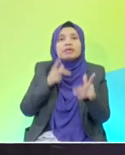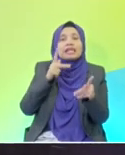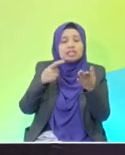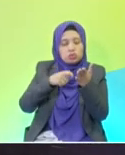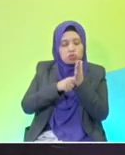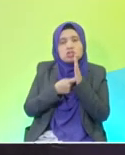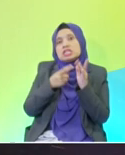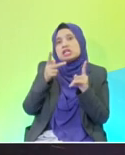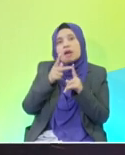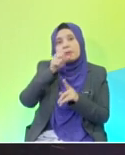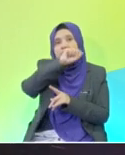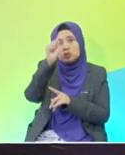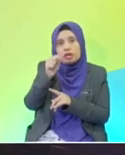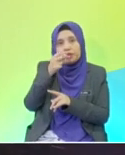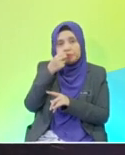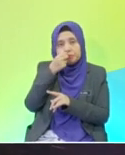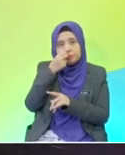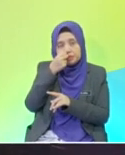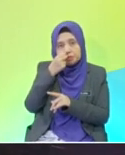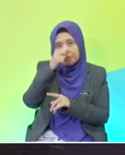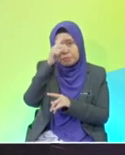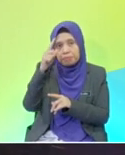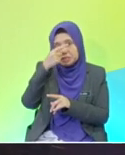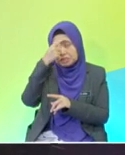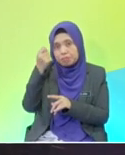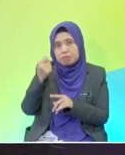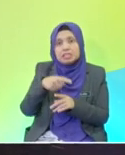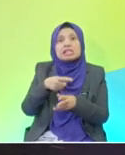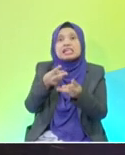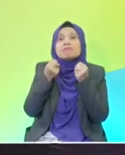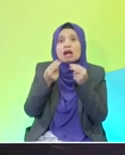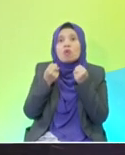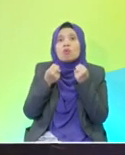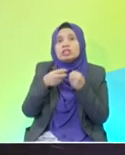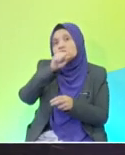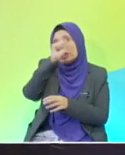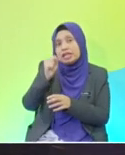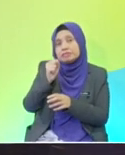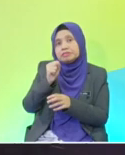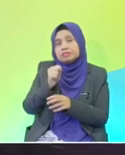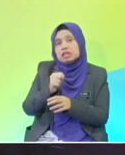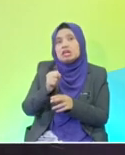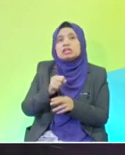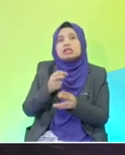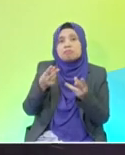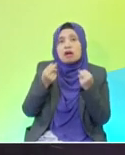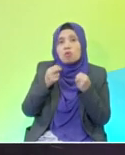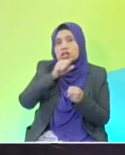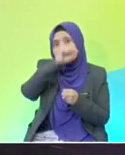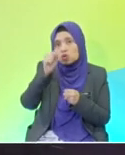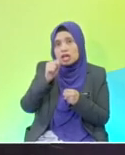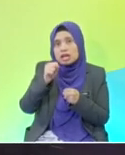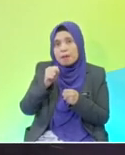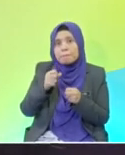kepada soal Apakah kata kunci sebab kata kunci ini adalah kehendak salat sudah dalam soal ini kehendak soal dan permintaan